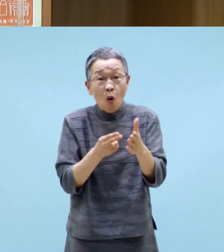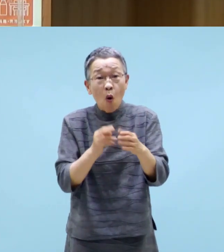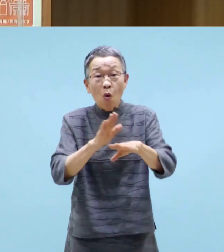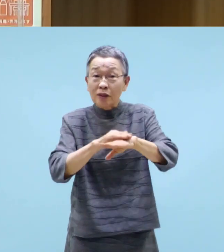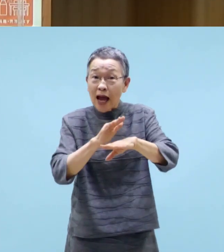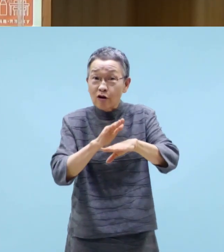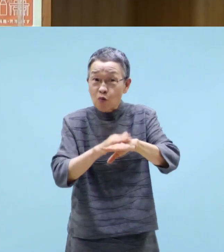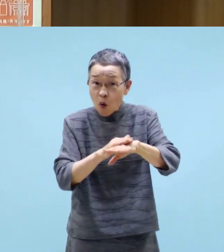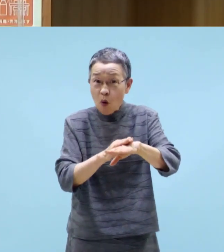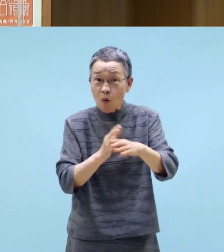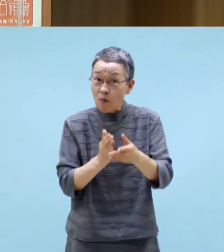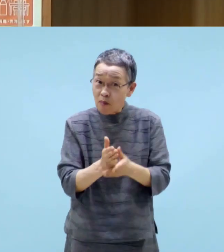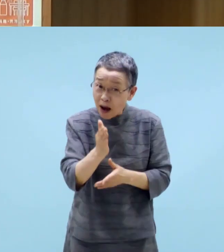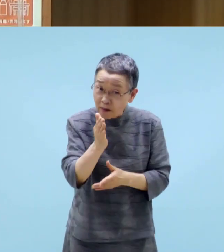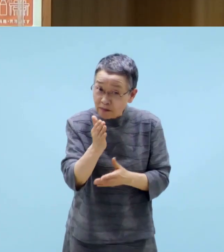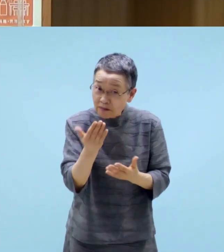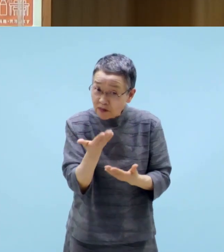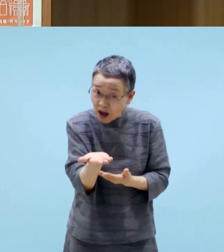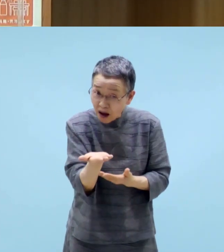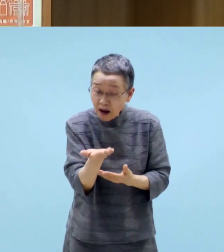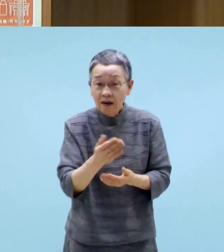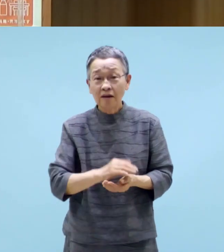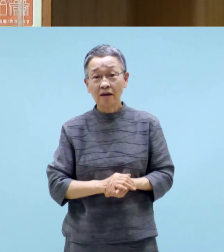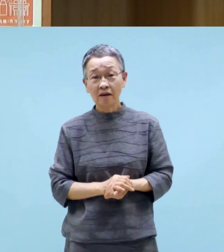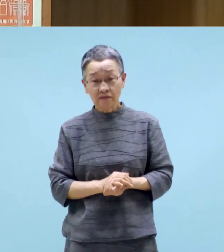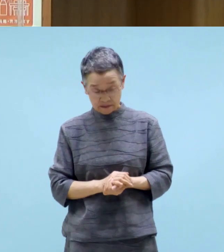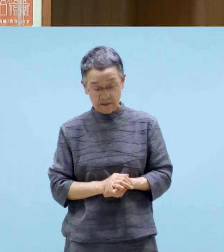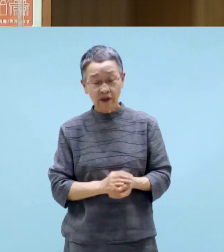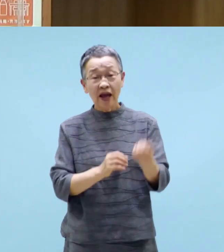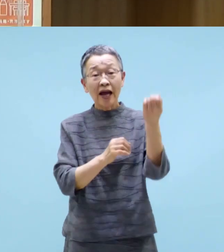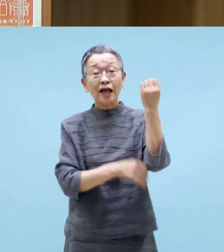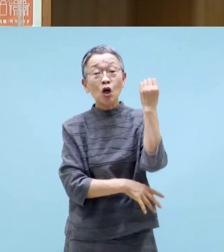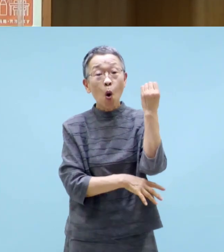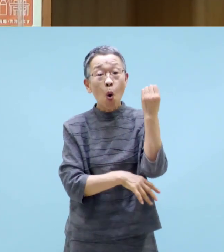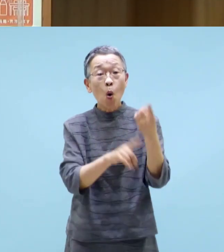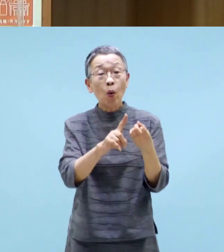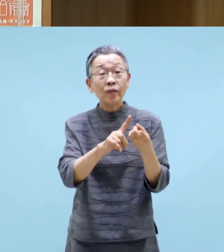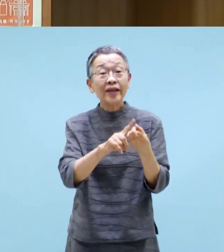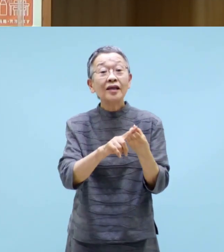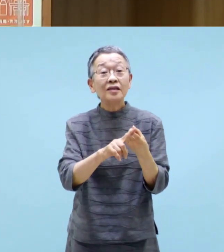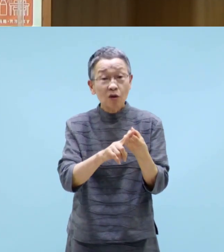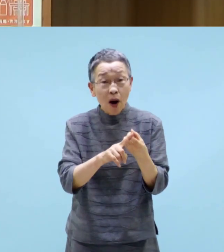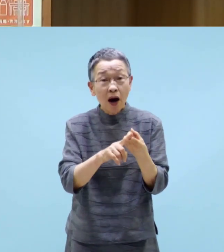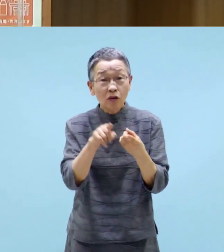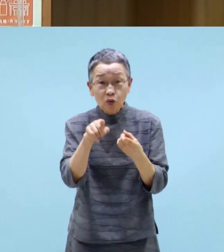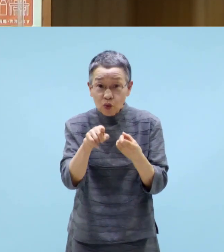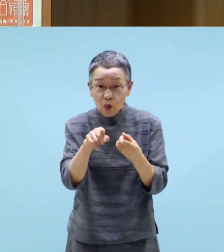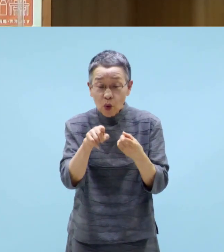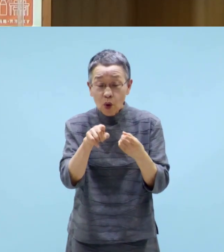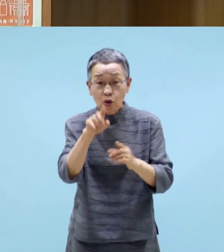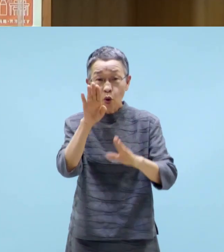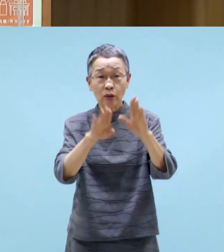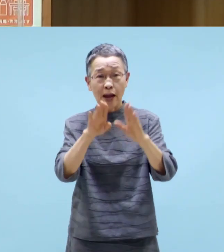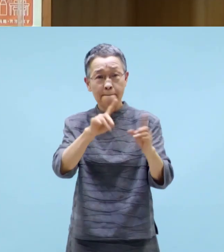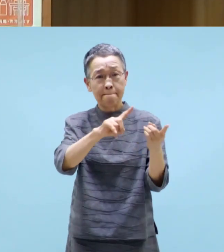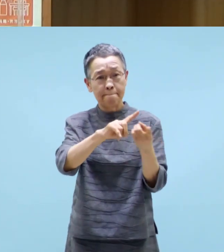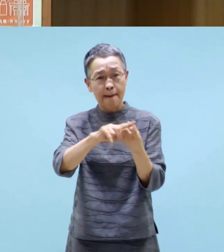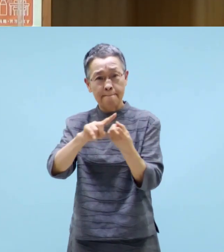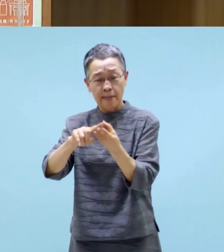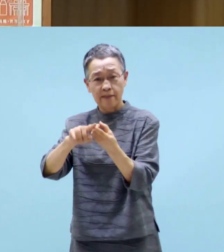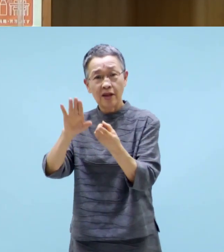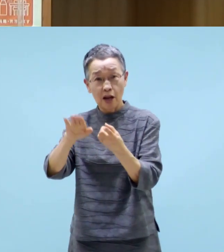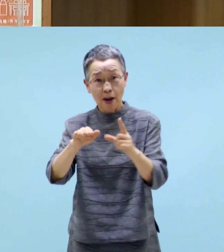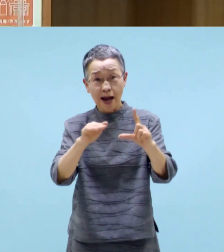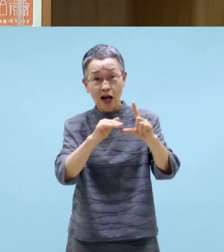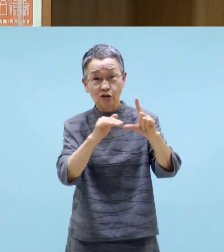性というのが出てくるということでしょうか。 基本的にはですね、そういった状況を満たせばステージが下